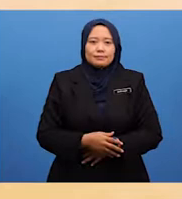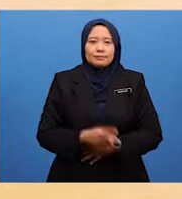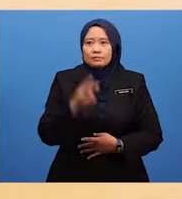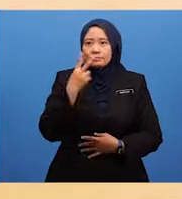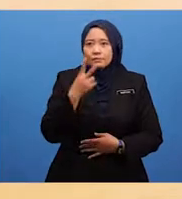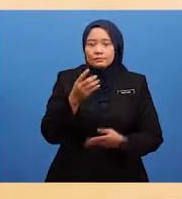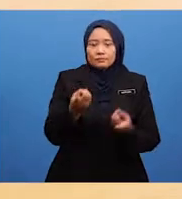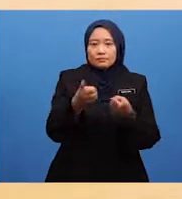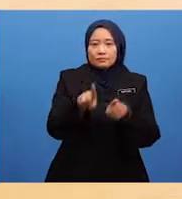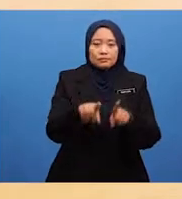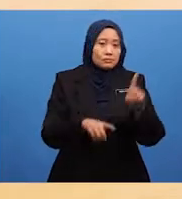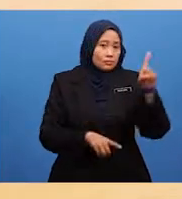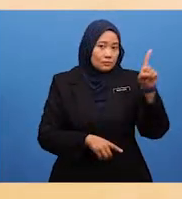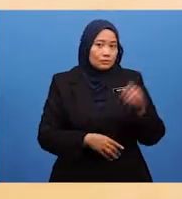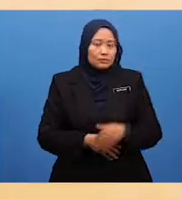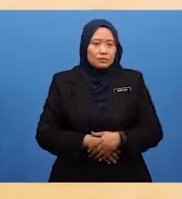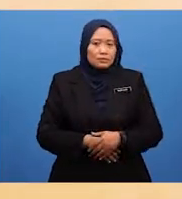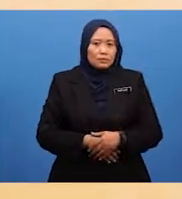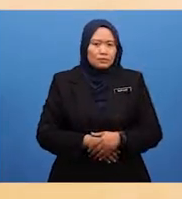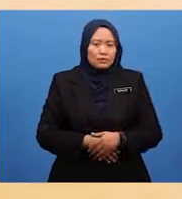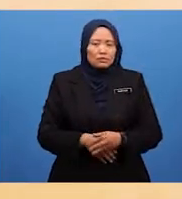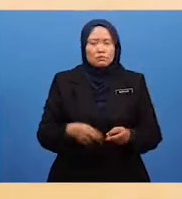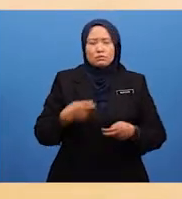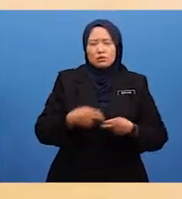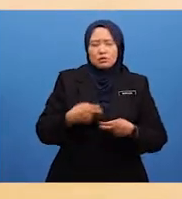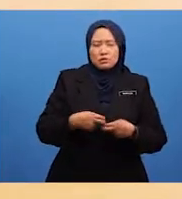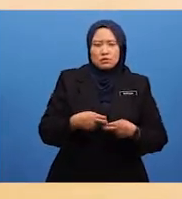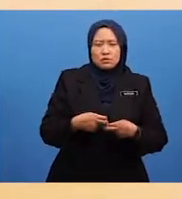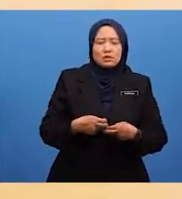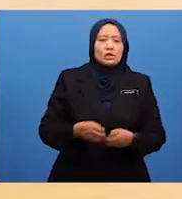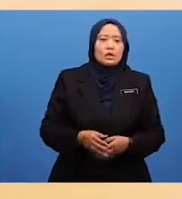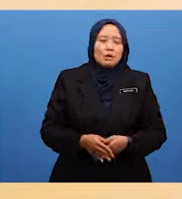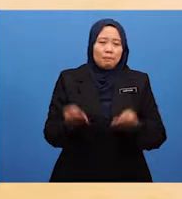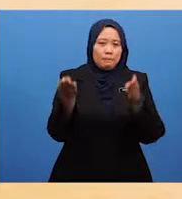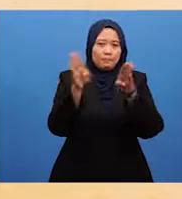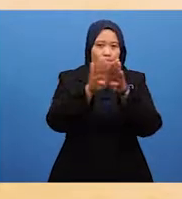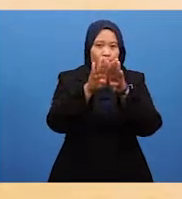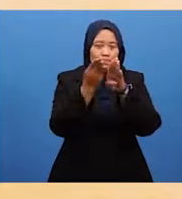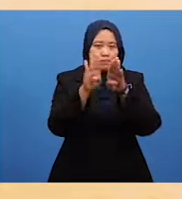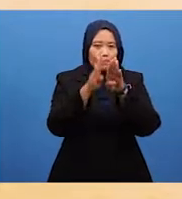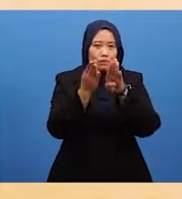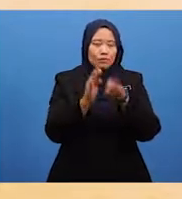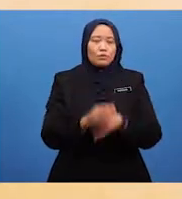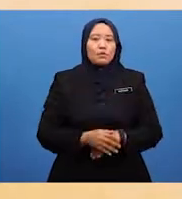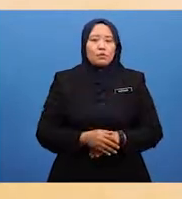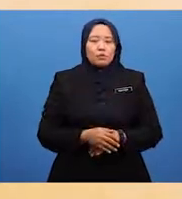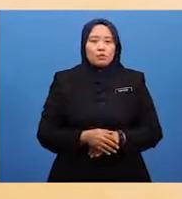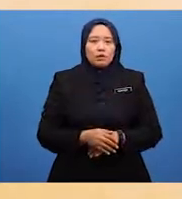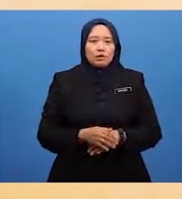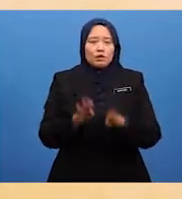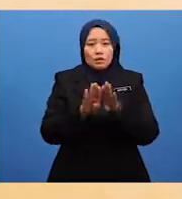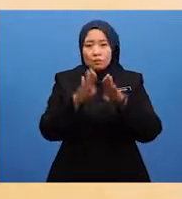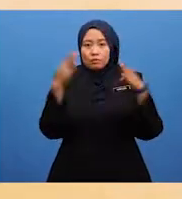Situasi pertama, masalah pintu rumah cikgu yang berbunyi apabila dibuka